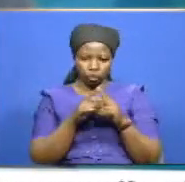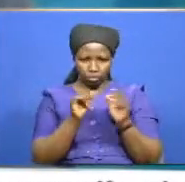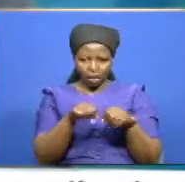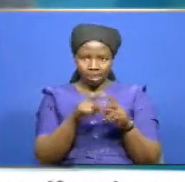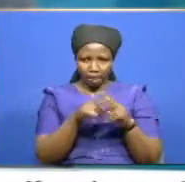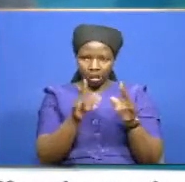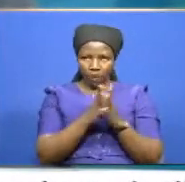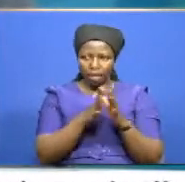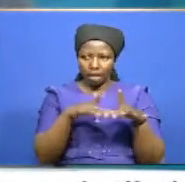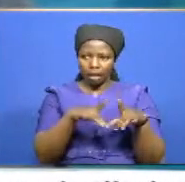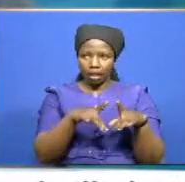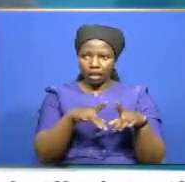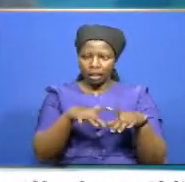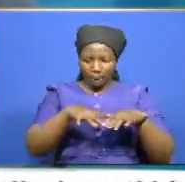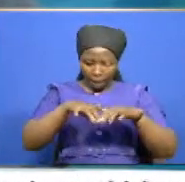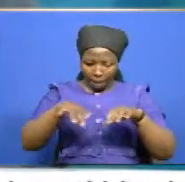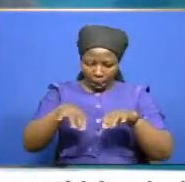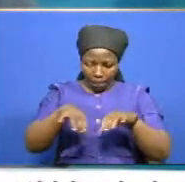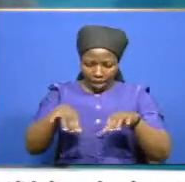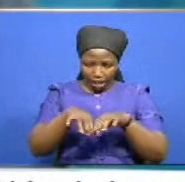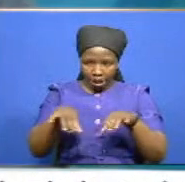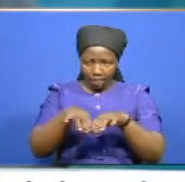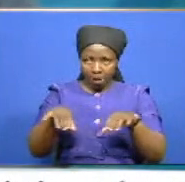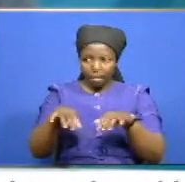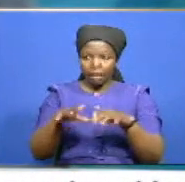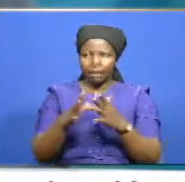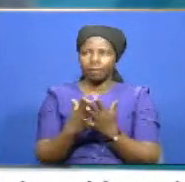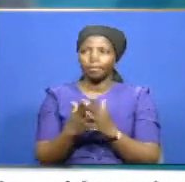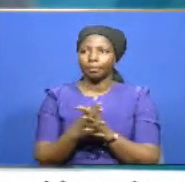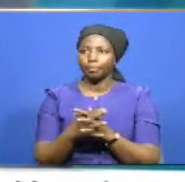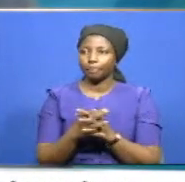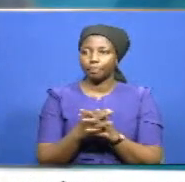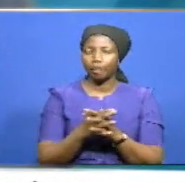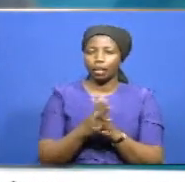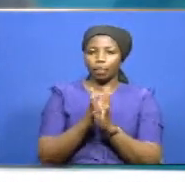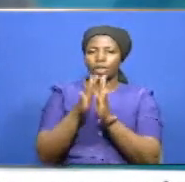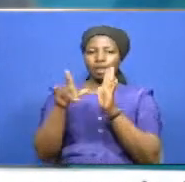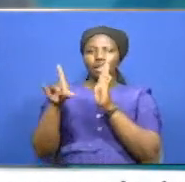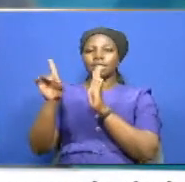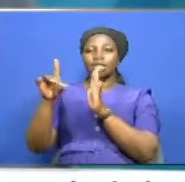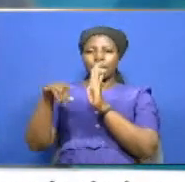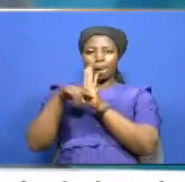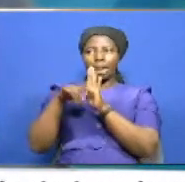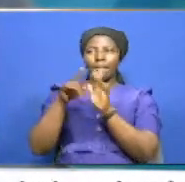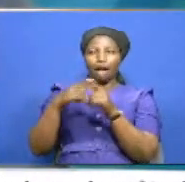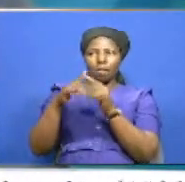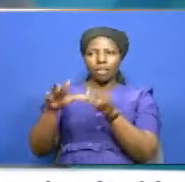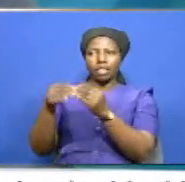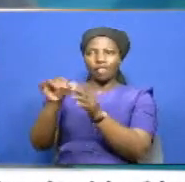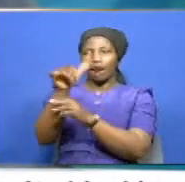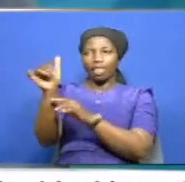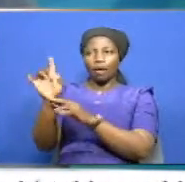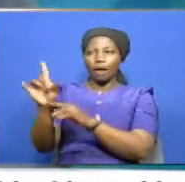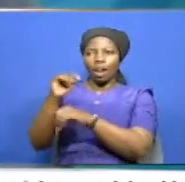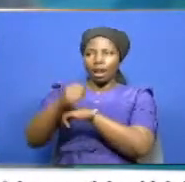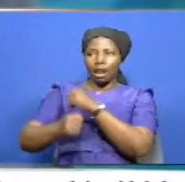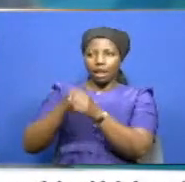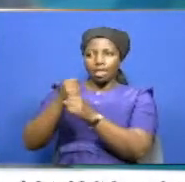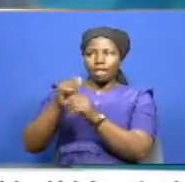na piping course, water operators course na D minus, alafu tunakupatia tena 1 year